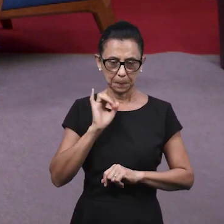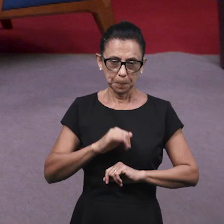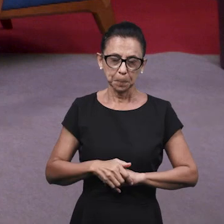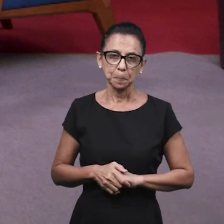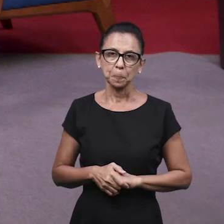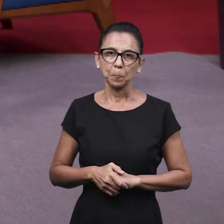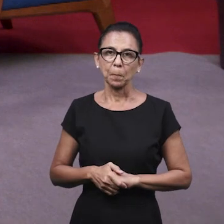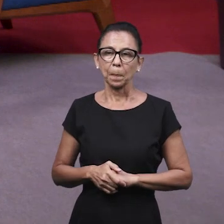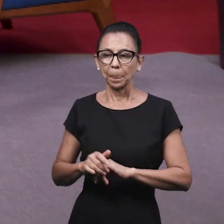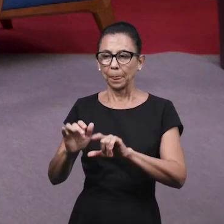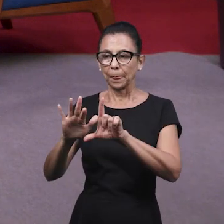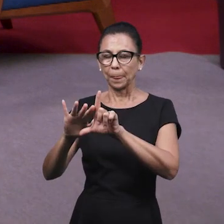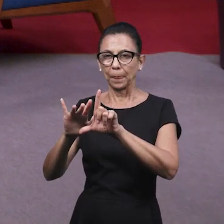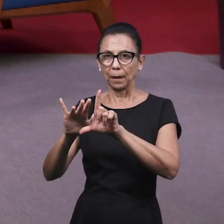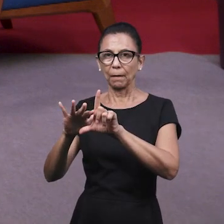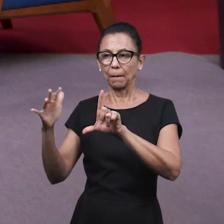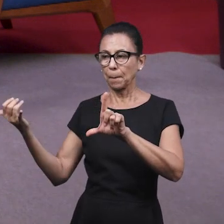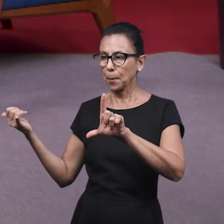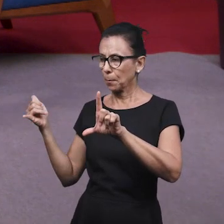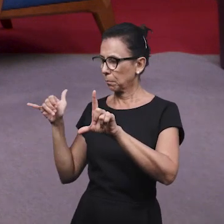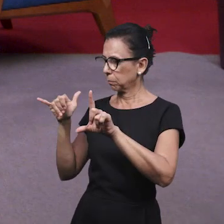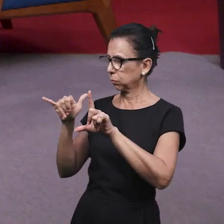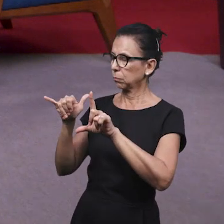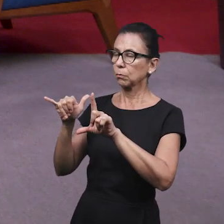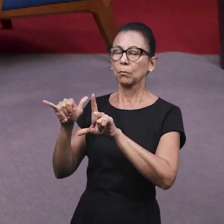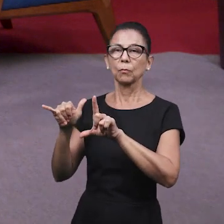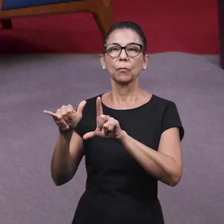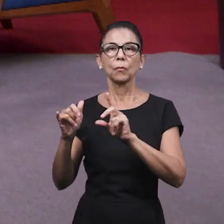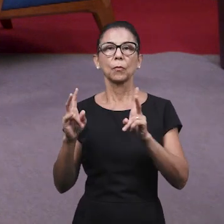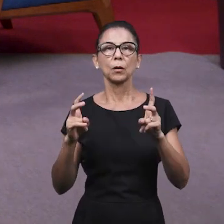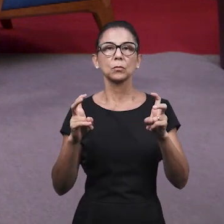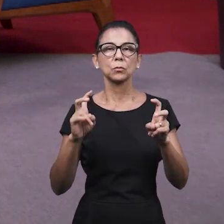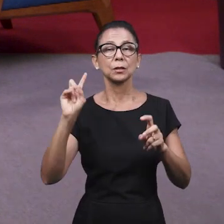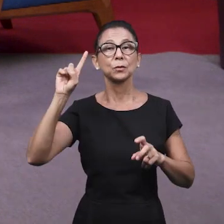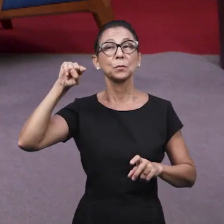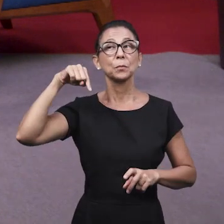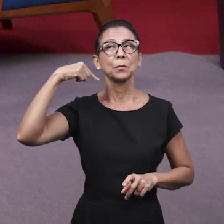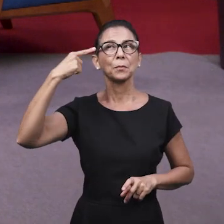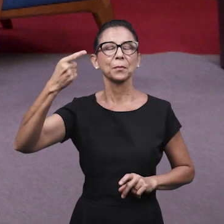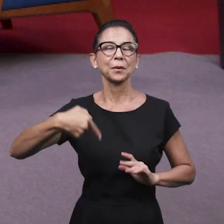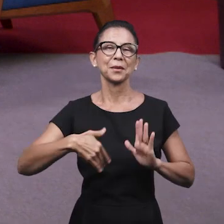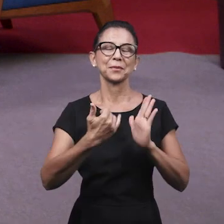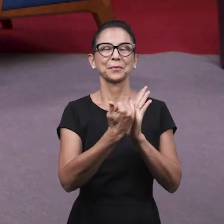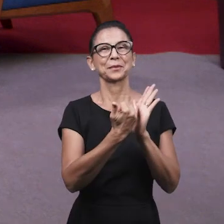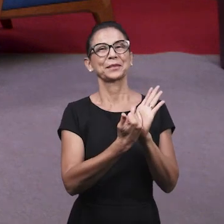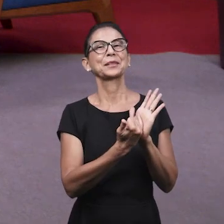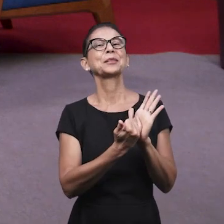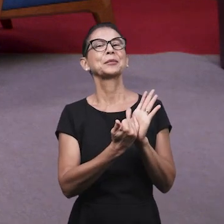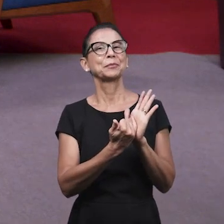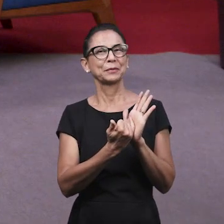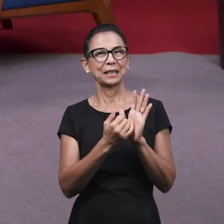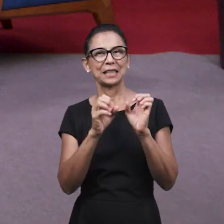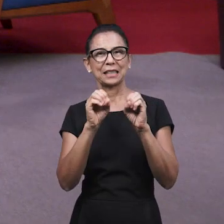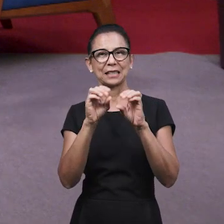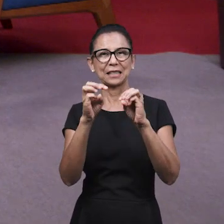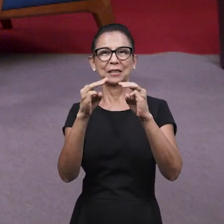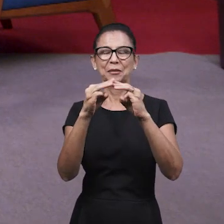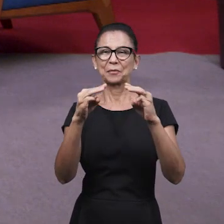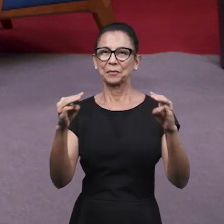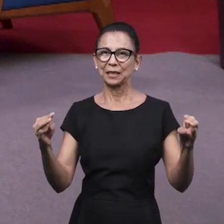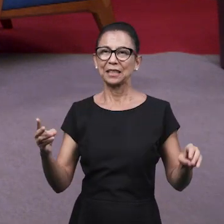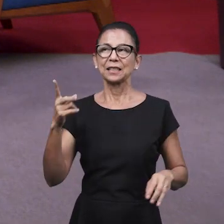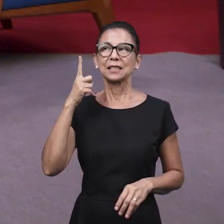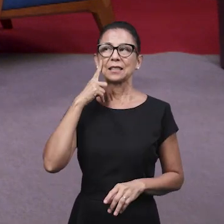d'avoir l'attention au moment que vous allez pointer l'appareil photo de votre smartphone. Le sujet que nous allons traiter, c'est le sujet de la prochaine édition du